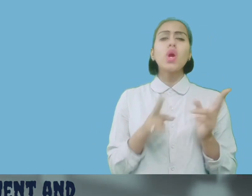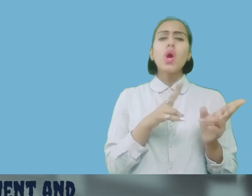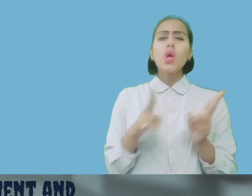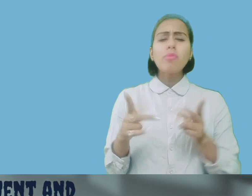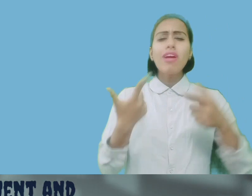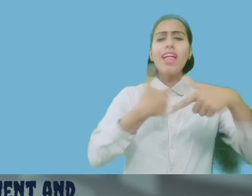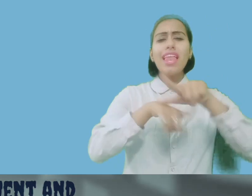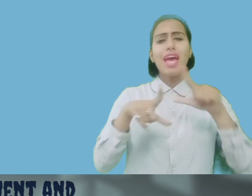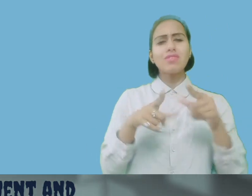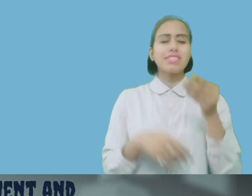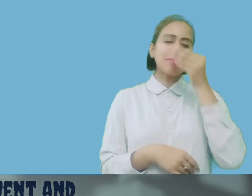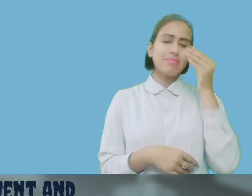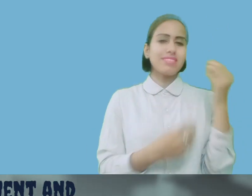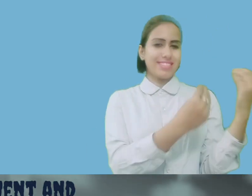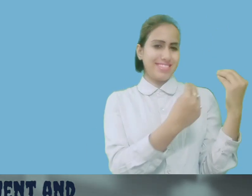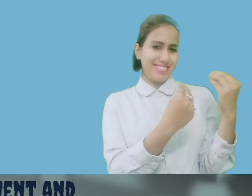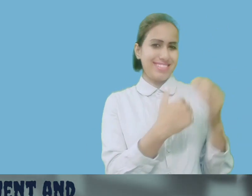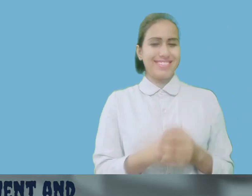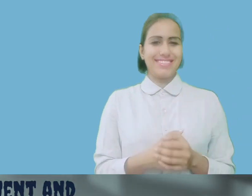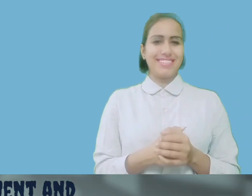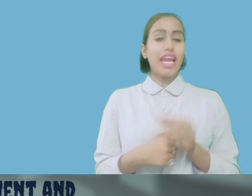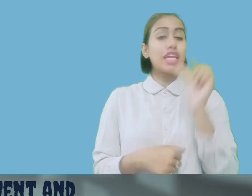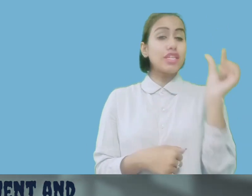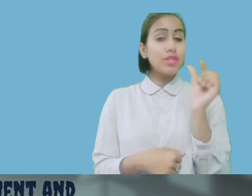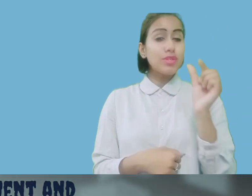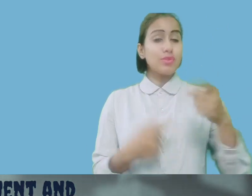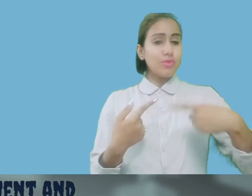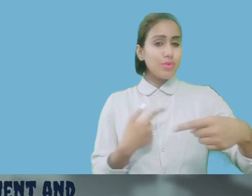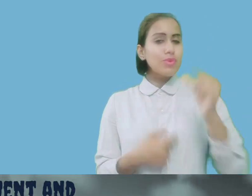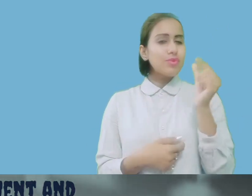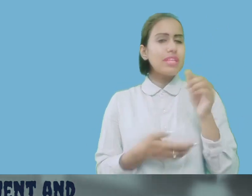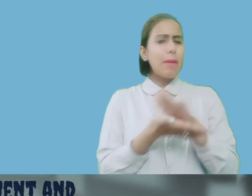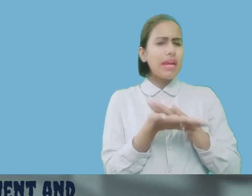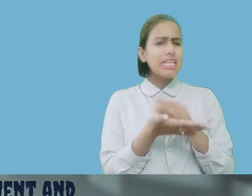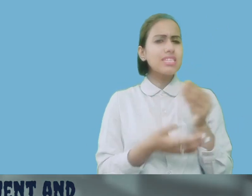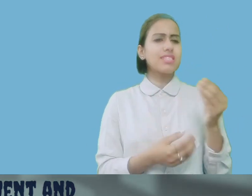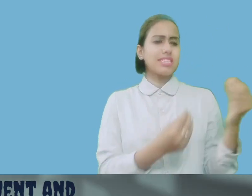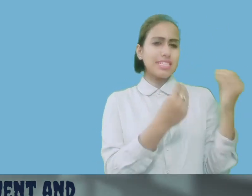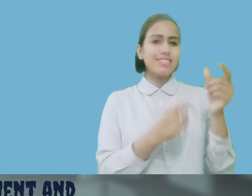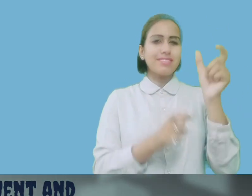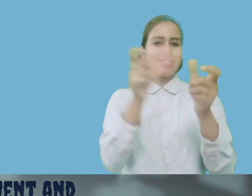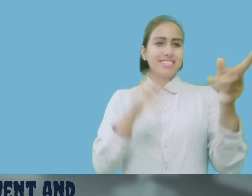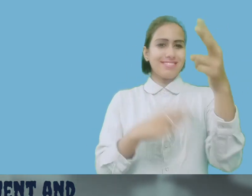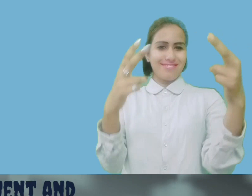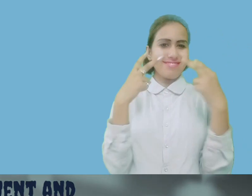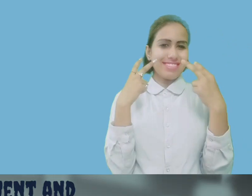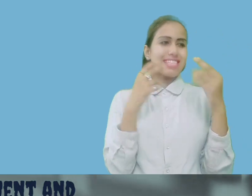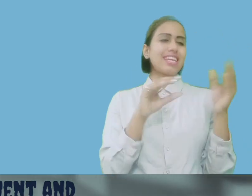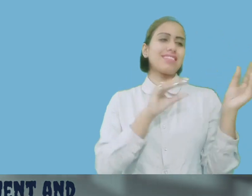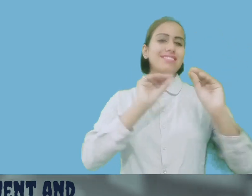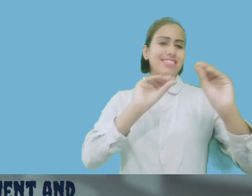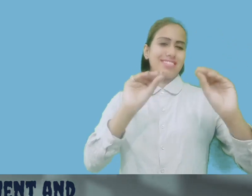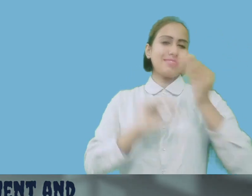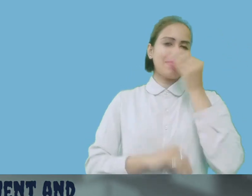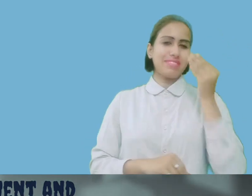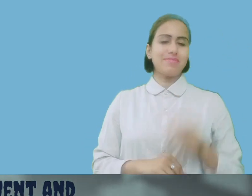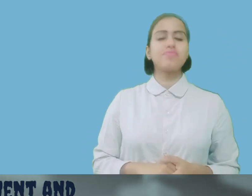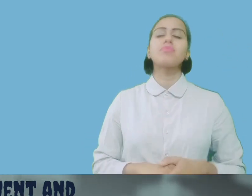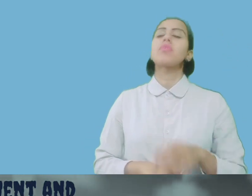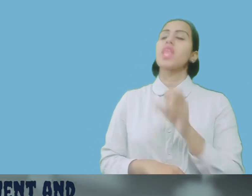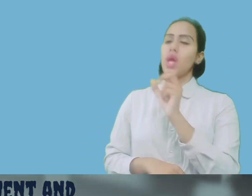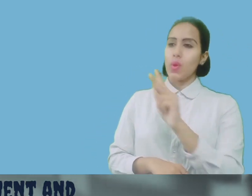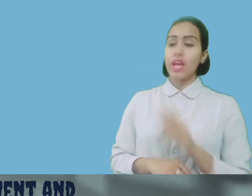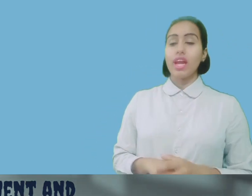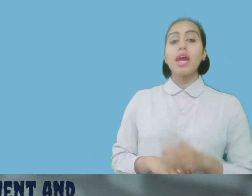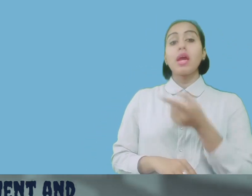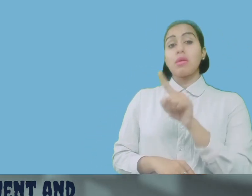हमारी बोली भाषा है, हिंदी, इंग्लिश, सिंधी जो भी है। पर अगर एक बधिर व्यक्ति को बात करनी है तो उसके लिए सांकेतिक भाषा होती